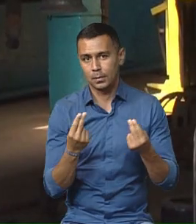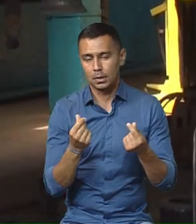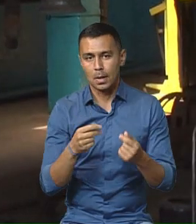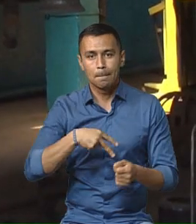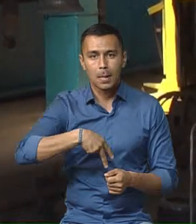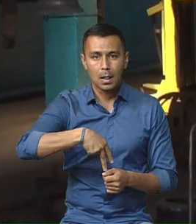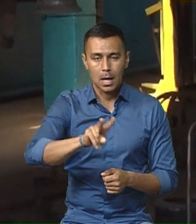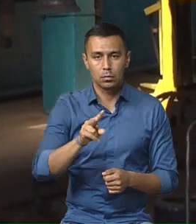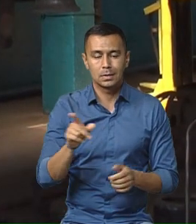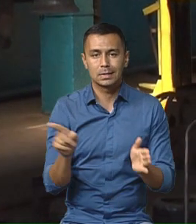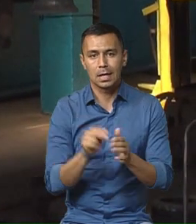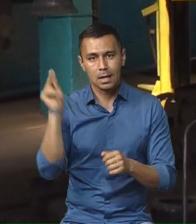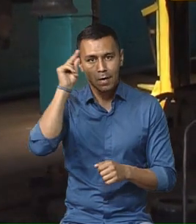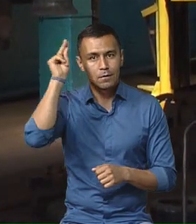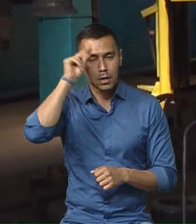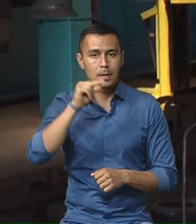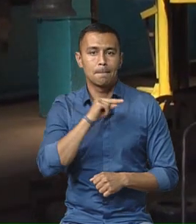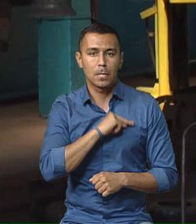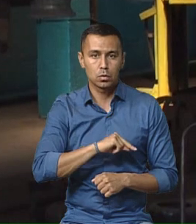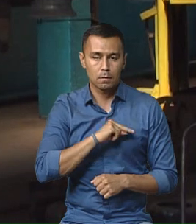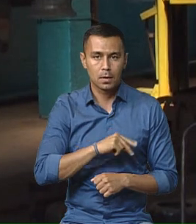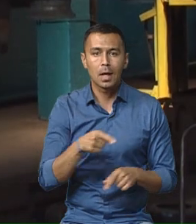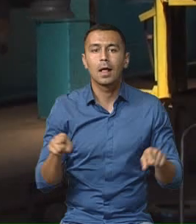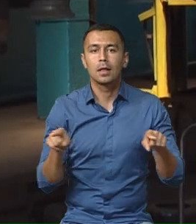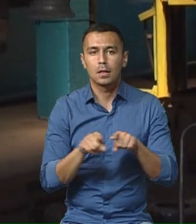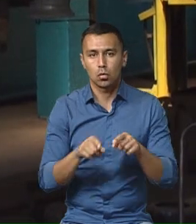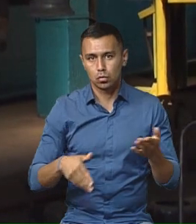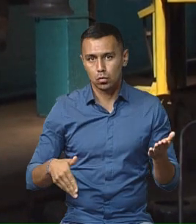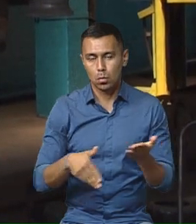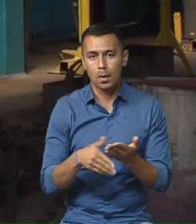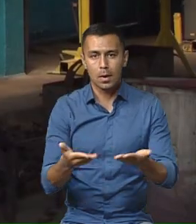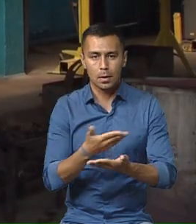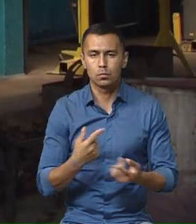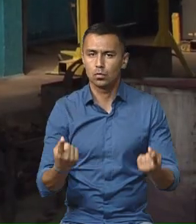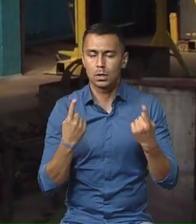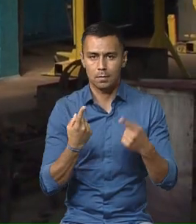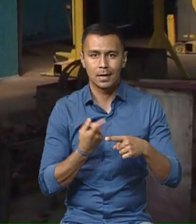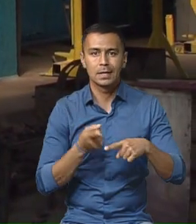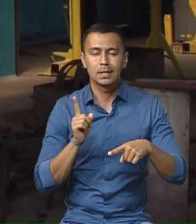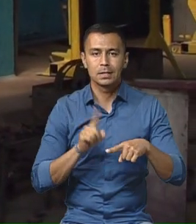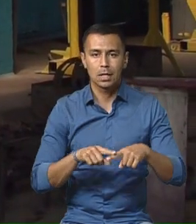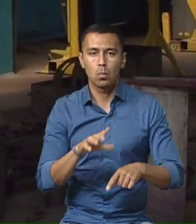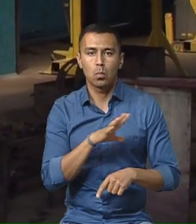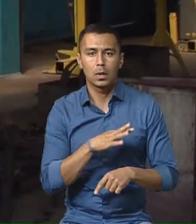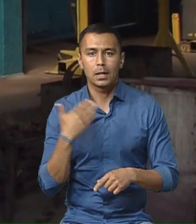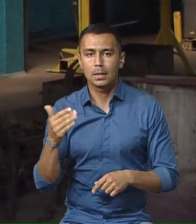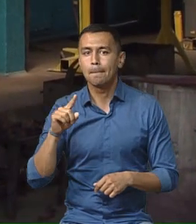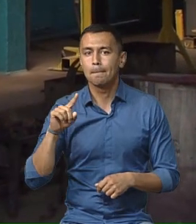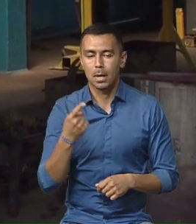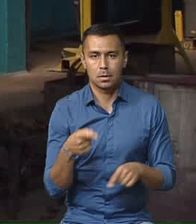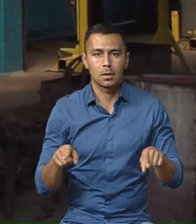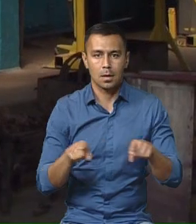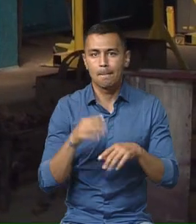Паралельно з навчанням і вчаться працювати, і також допомагають нам суттєво. Оцей, це була якби їхня перша